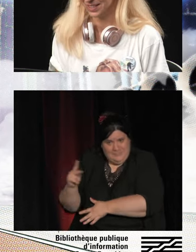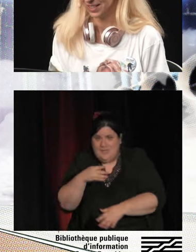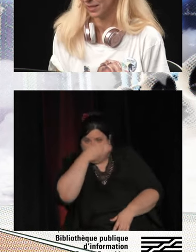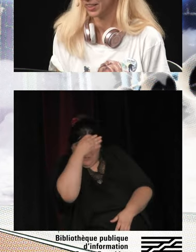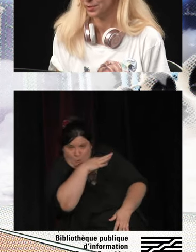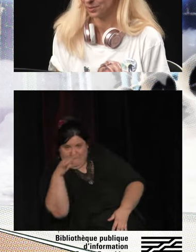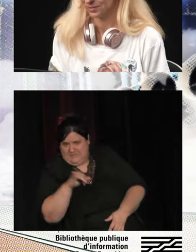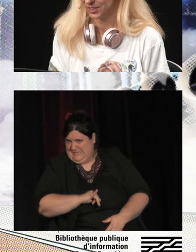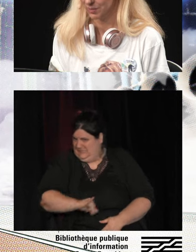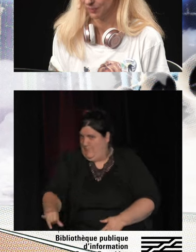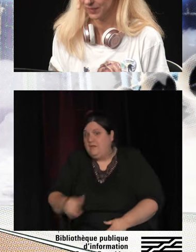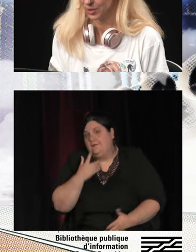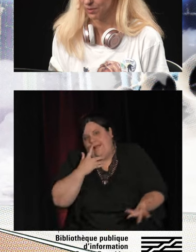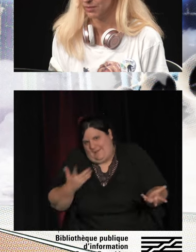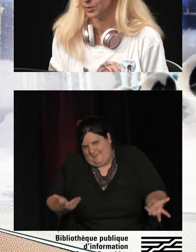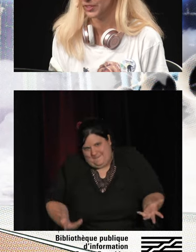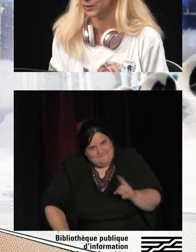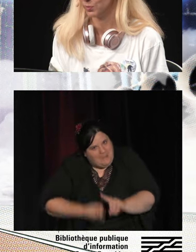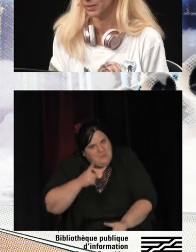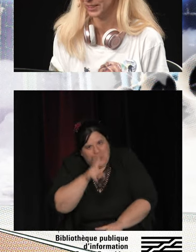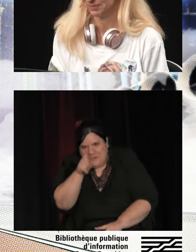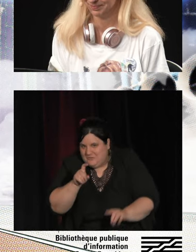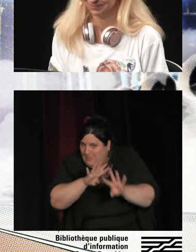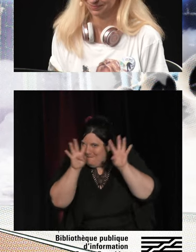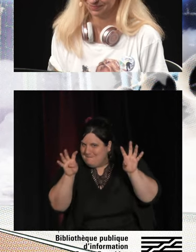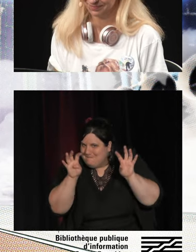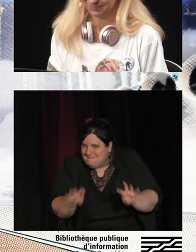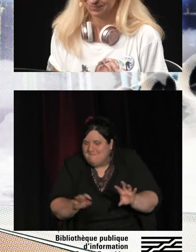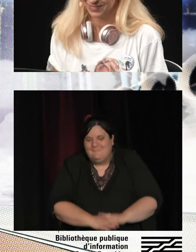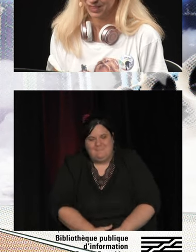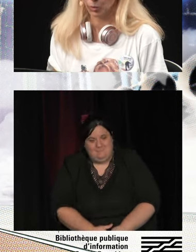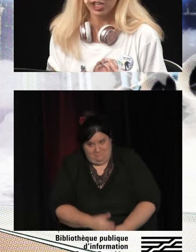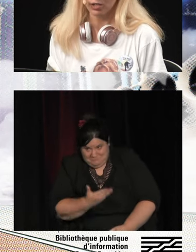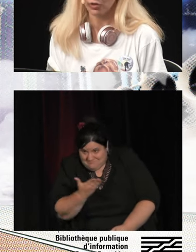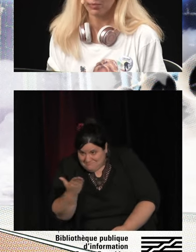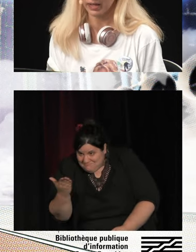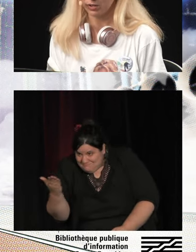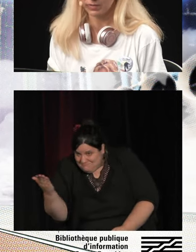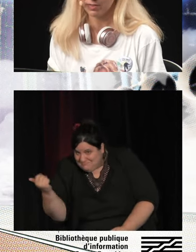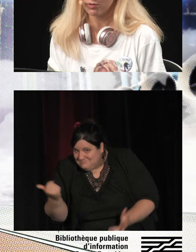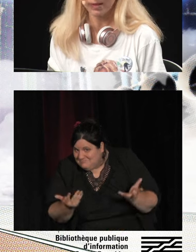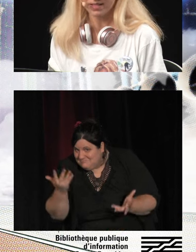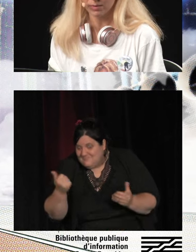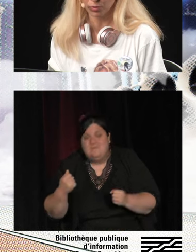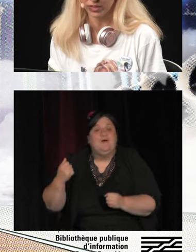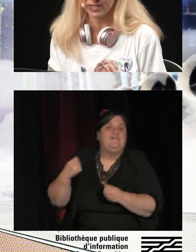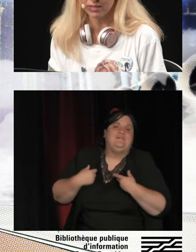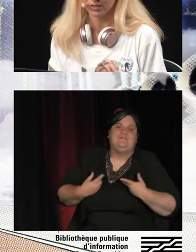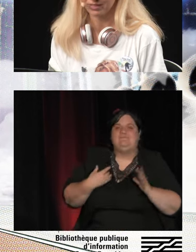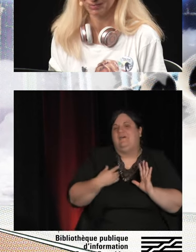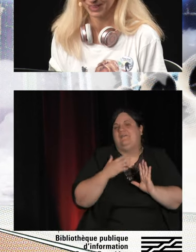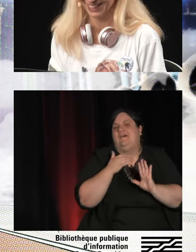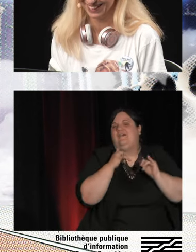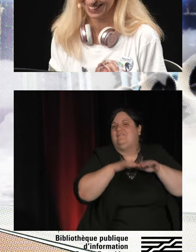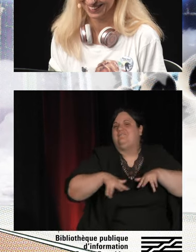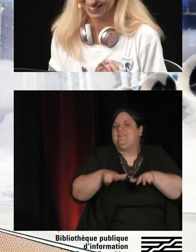C'est des vraies questions, finalement. Est-ce que vous avez une idée dans le public? Mon chat l'entend à peu près 20 fois par stream, donc ils